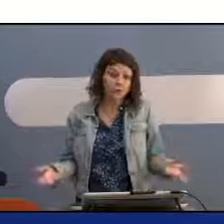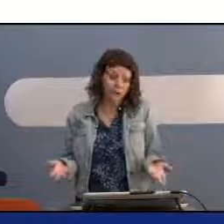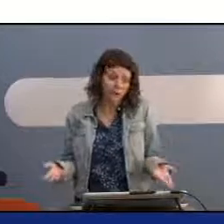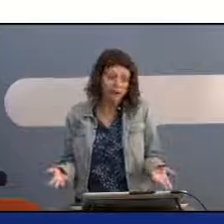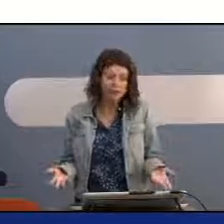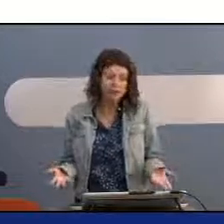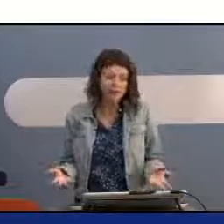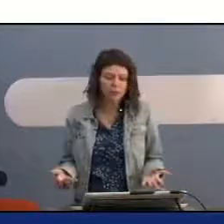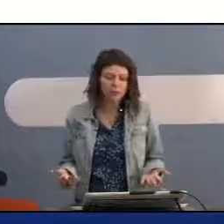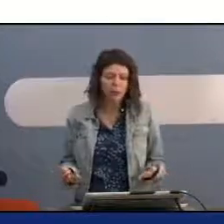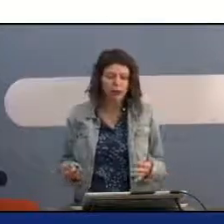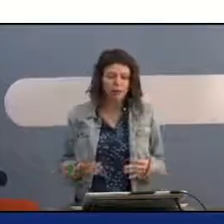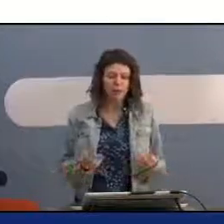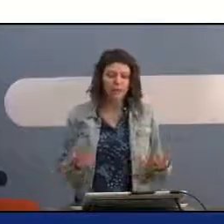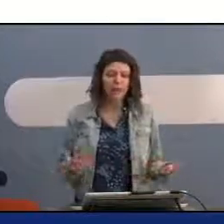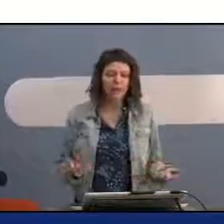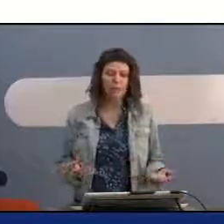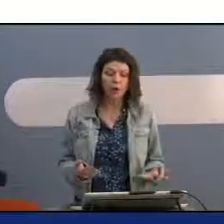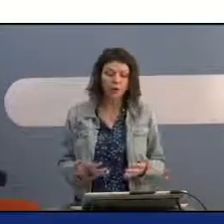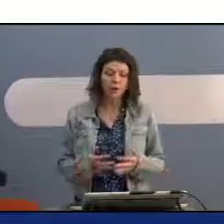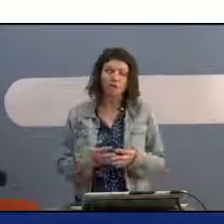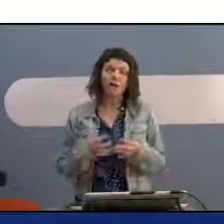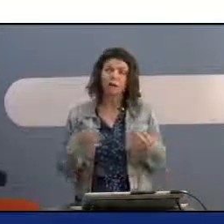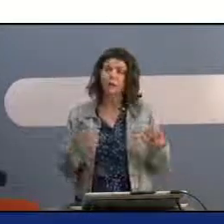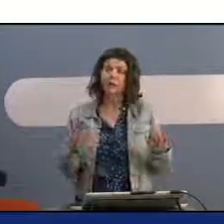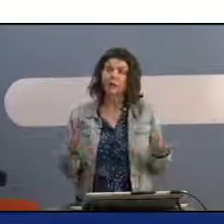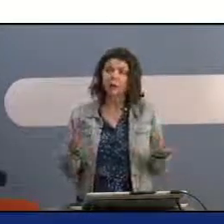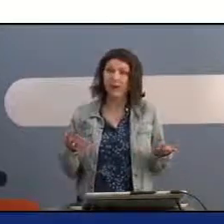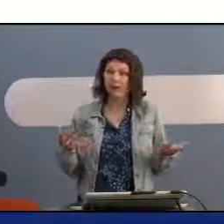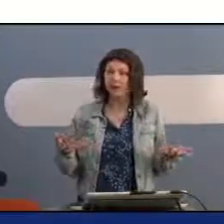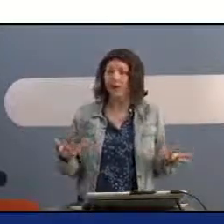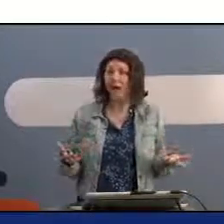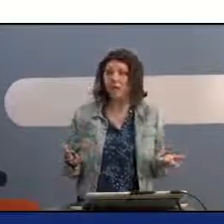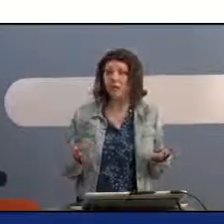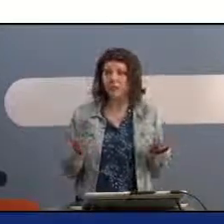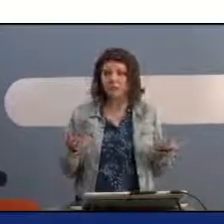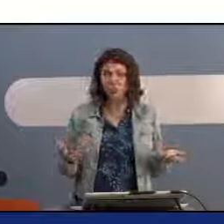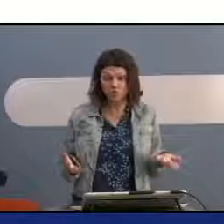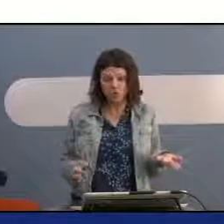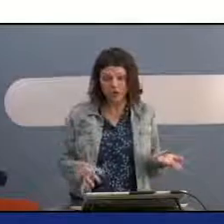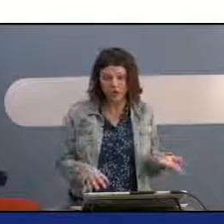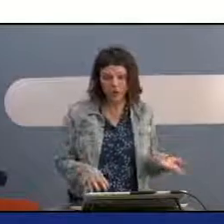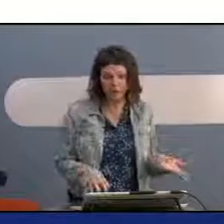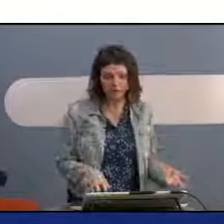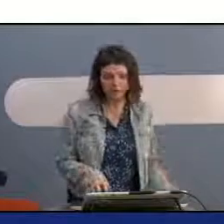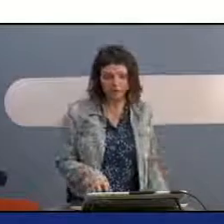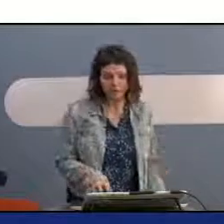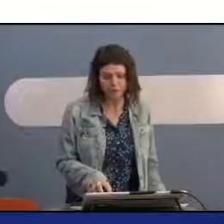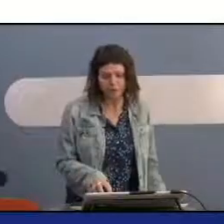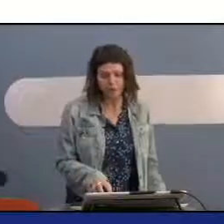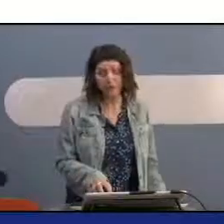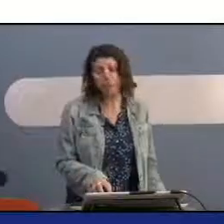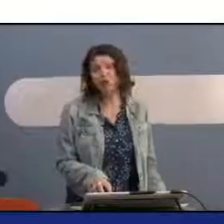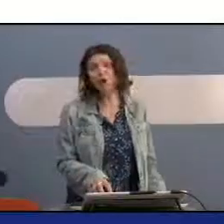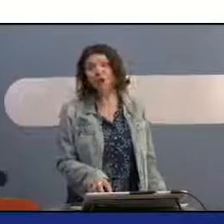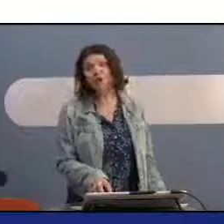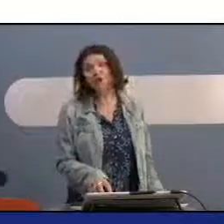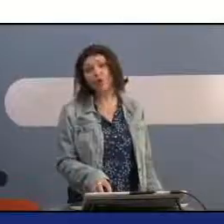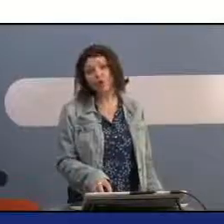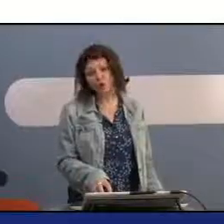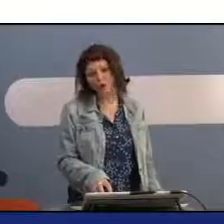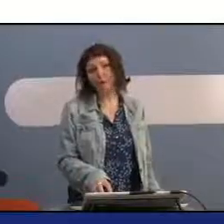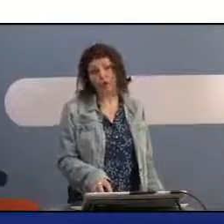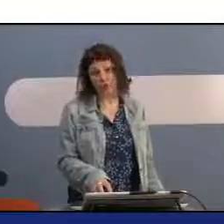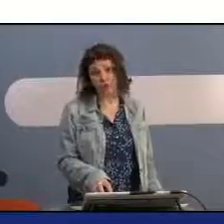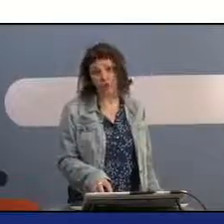במקום שמכבד את עצמו, ולחיות ללא חשש מהחדירה לפרטיות שלנו, ושלא